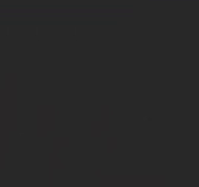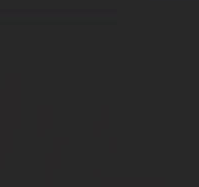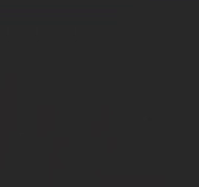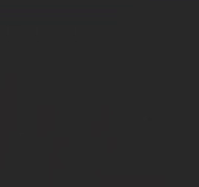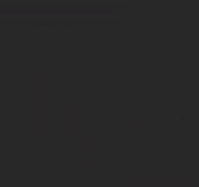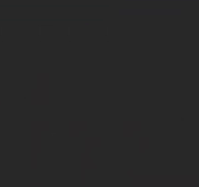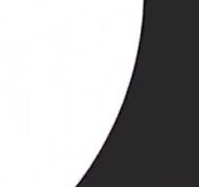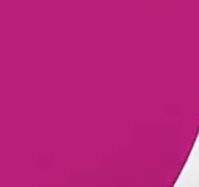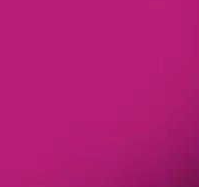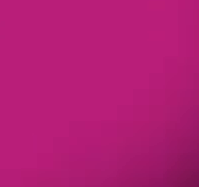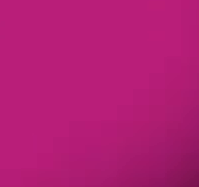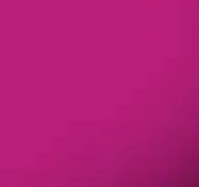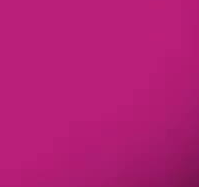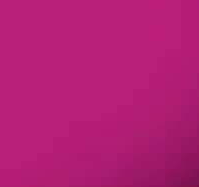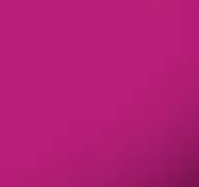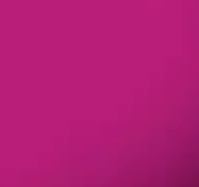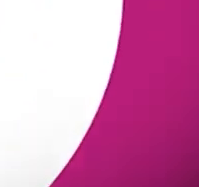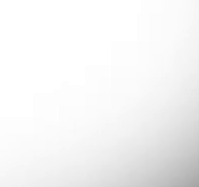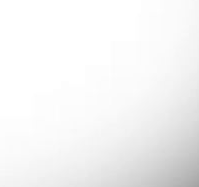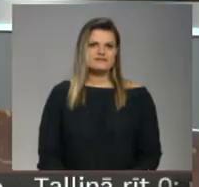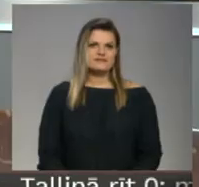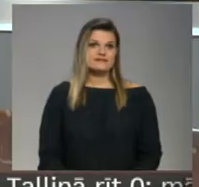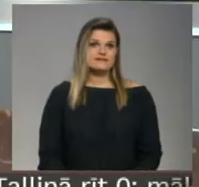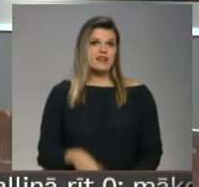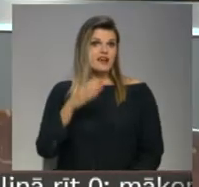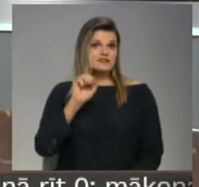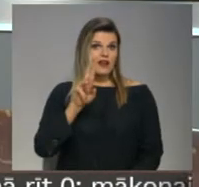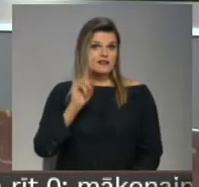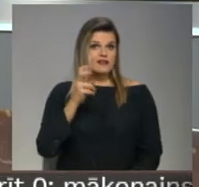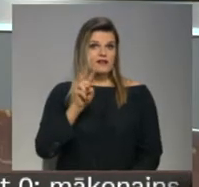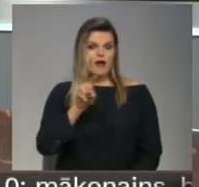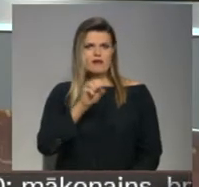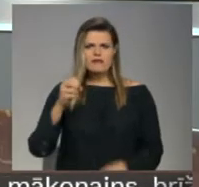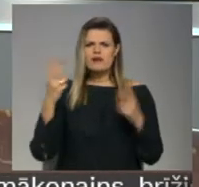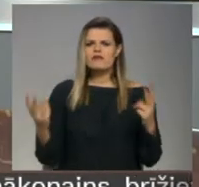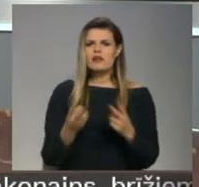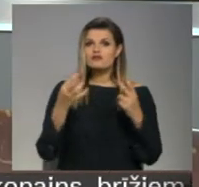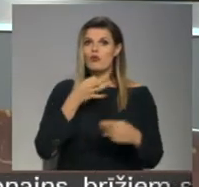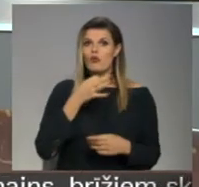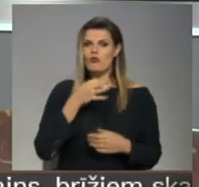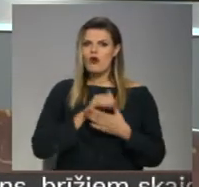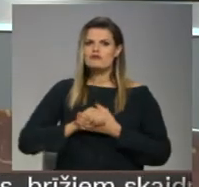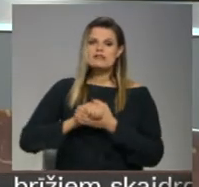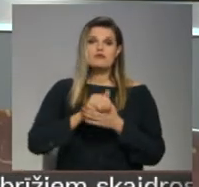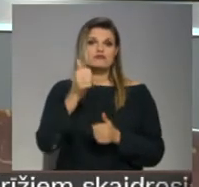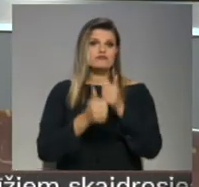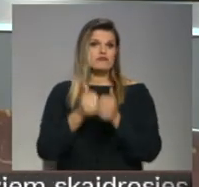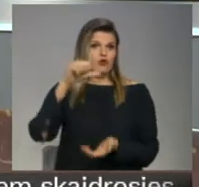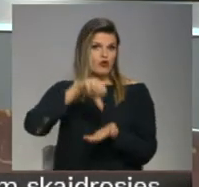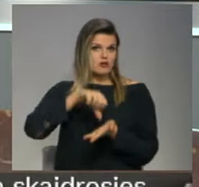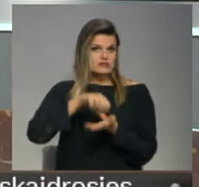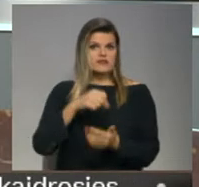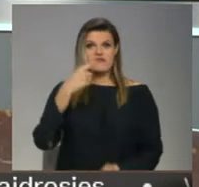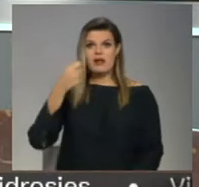Re! Viss ēters ir te! Cernikavā tradicionālos koru sadraudzības koncertus jau